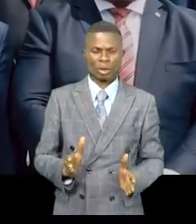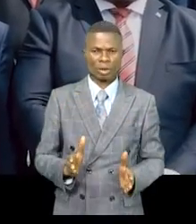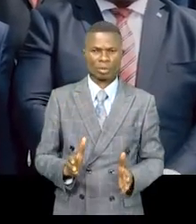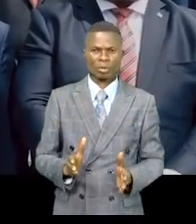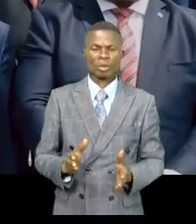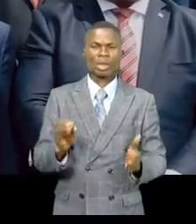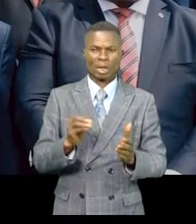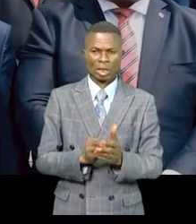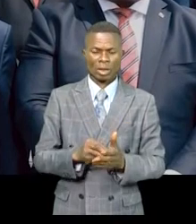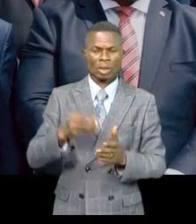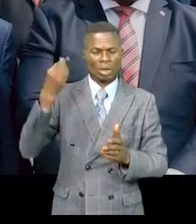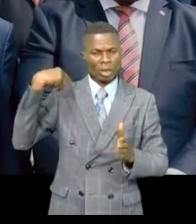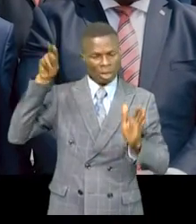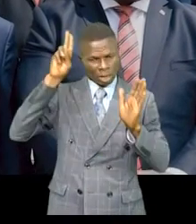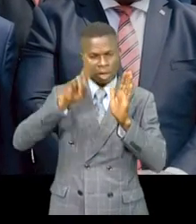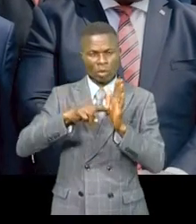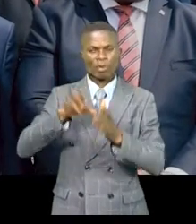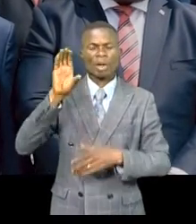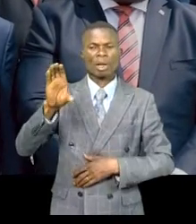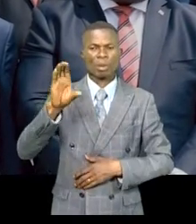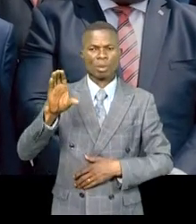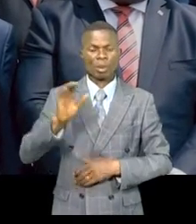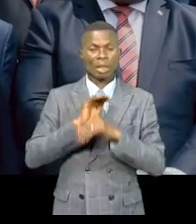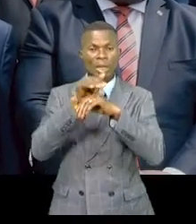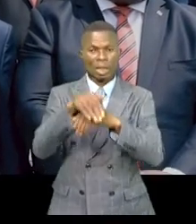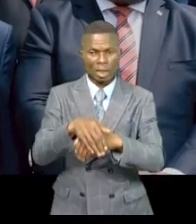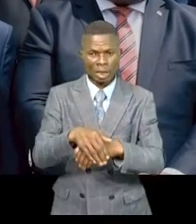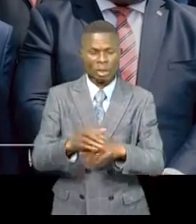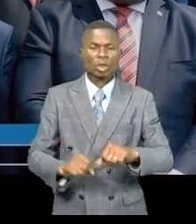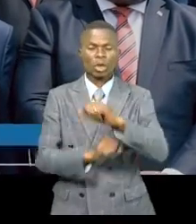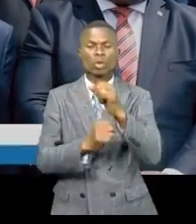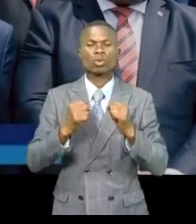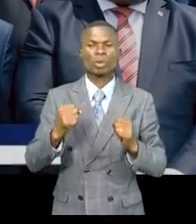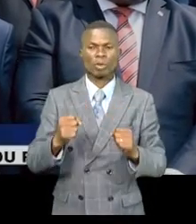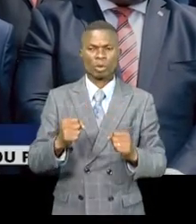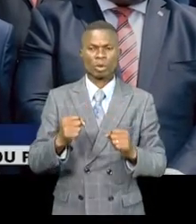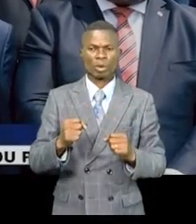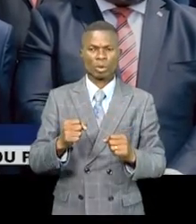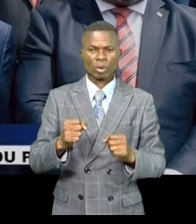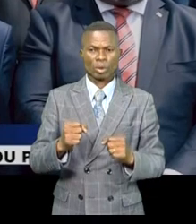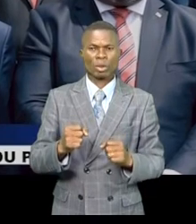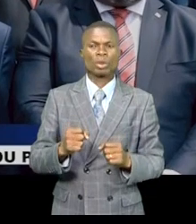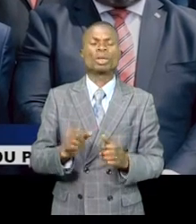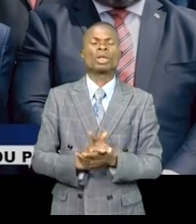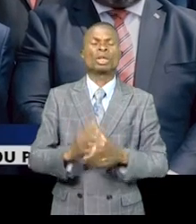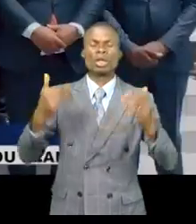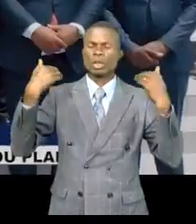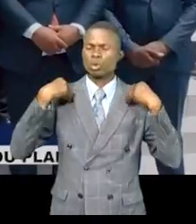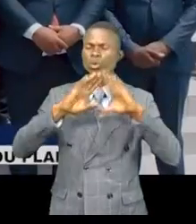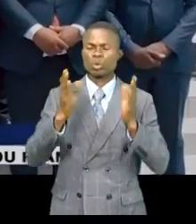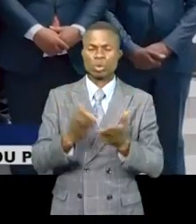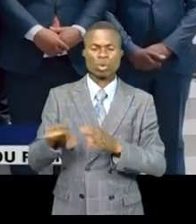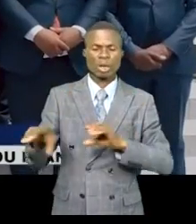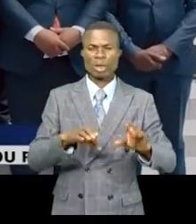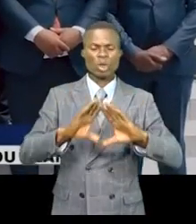le gouverneur de la banque a pris l'engagement de tenir fermement les cordons de la bourse de manière à ce que